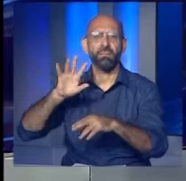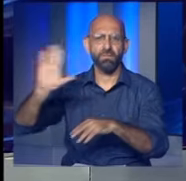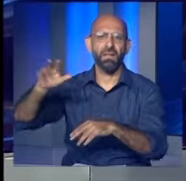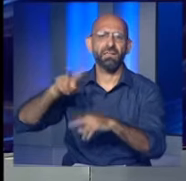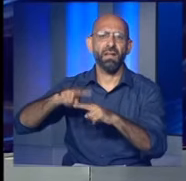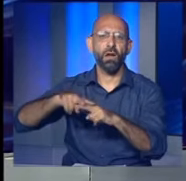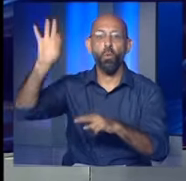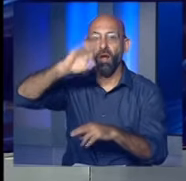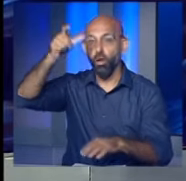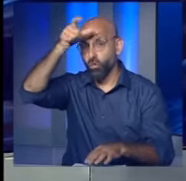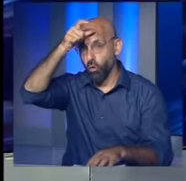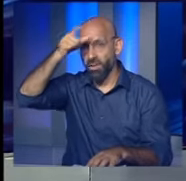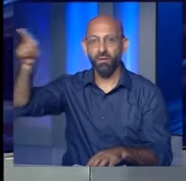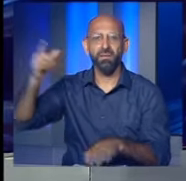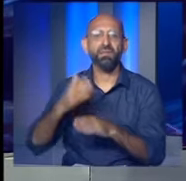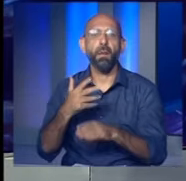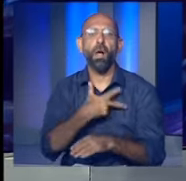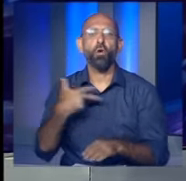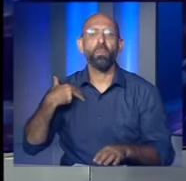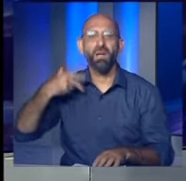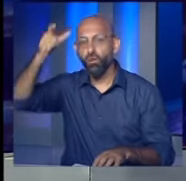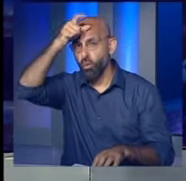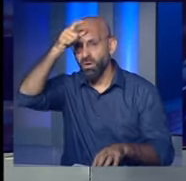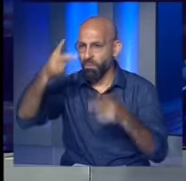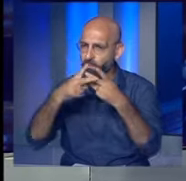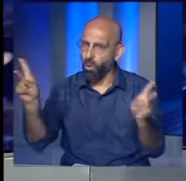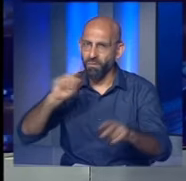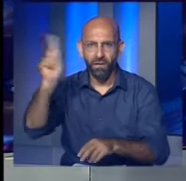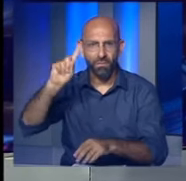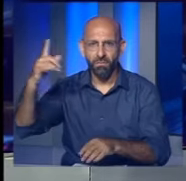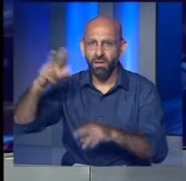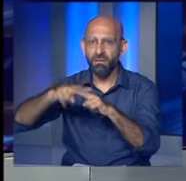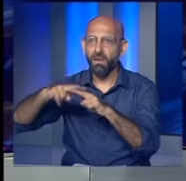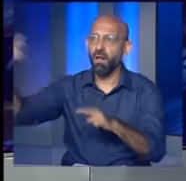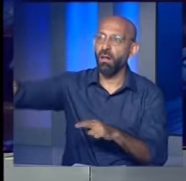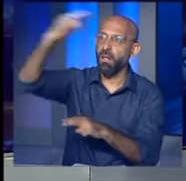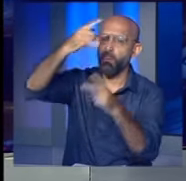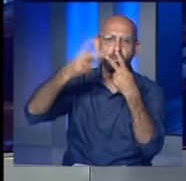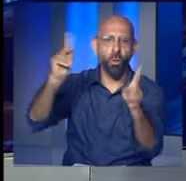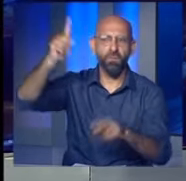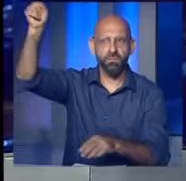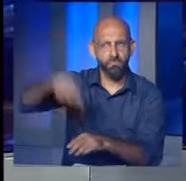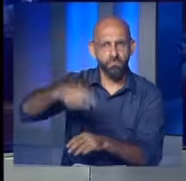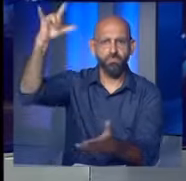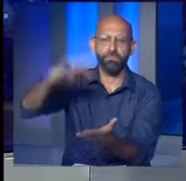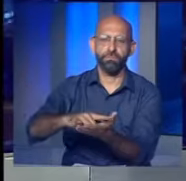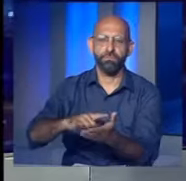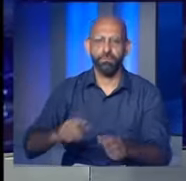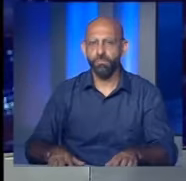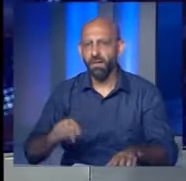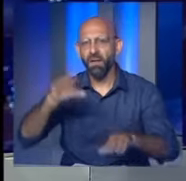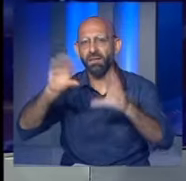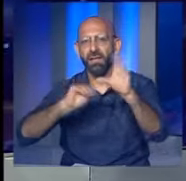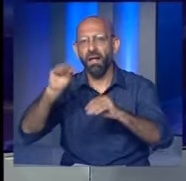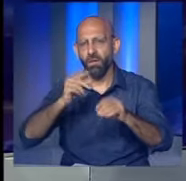الاسرائيليه في مدينه انطاليا التركيه والسلطات التركيه رفضت اعاده تزويدها بالوقود بحسب ما قيل فاصل